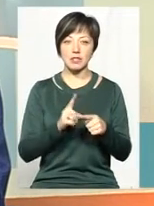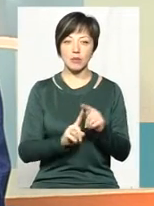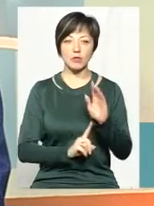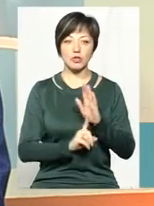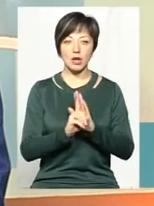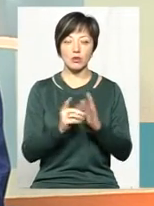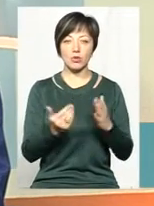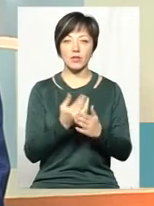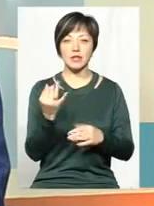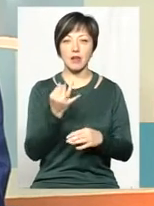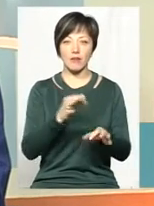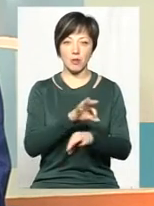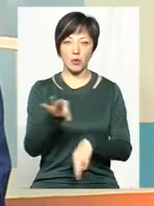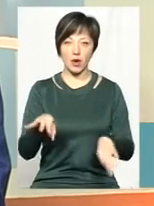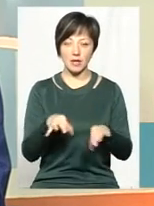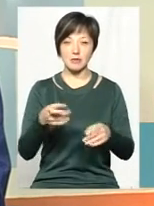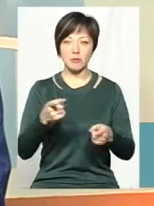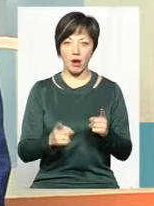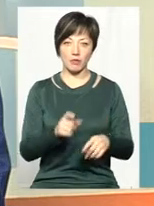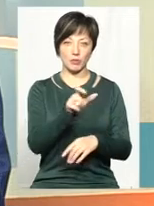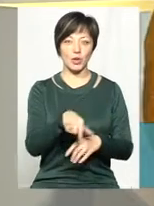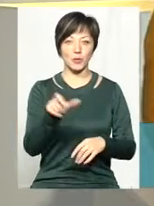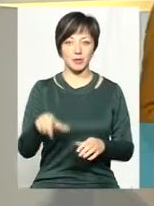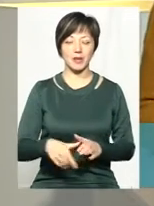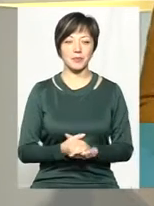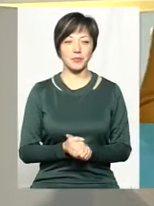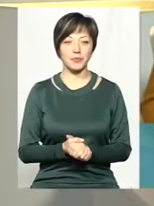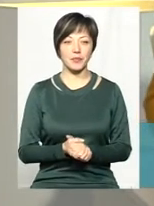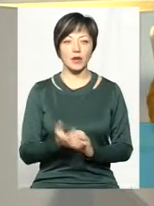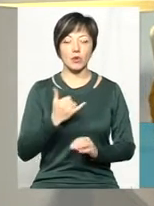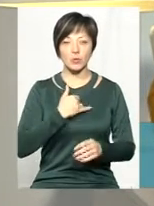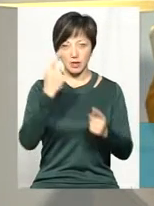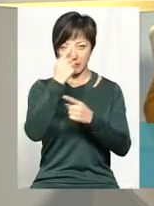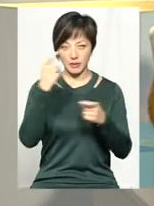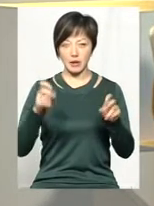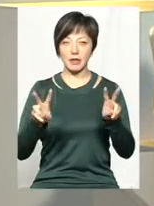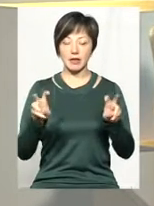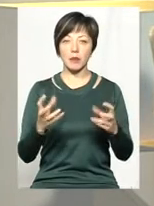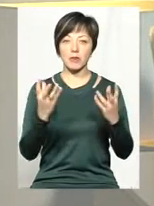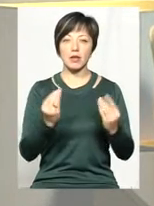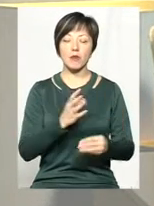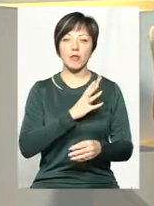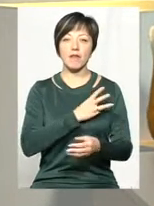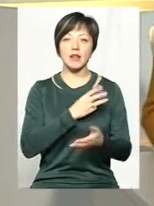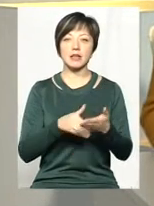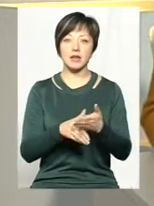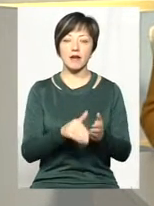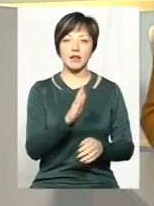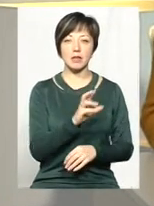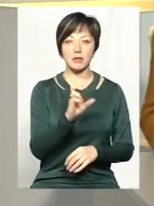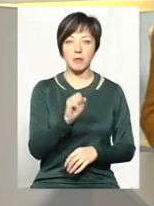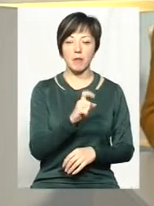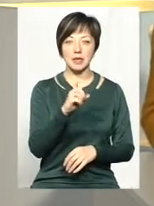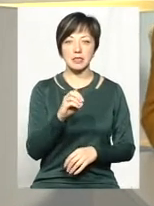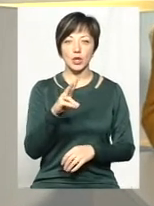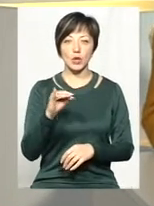початок нових цікавих проєктів із справжніми людьми. У нас в ефірі «Теми дня» була волонтерка Валентина Базилюк і начальник